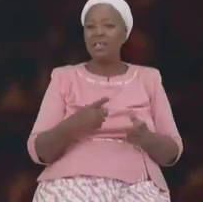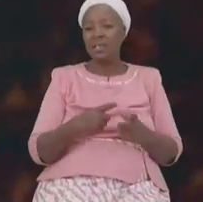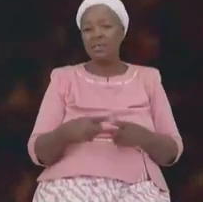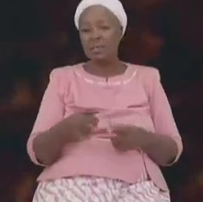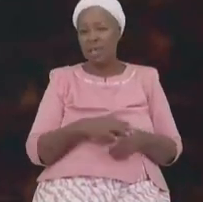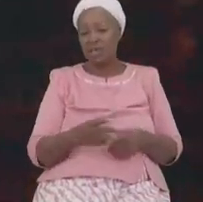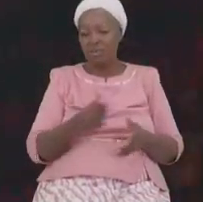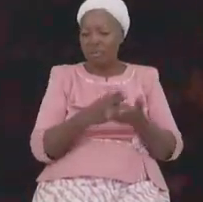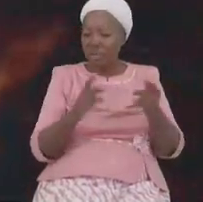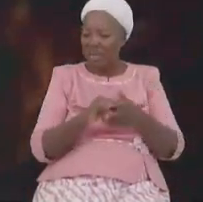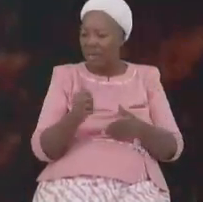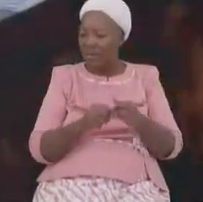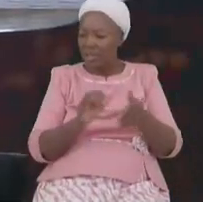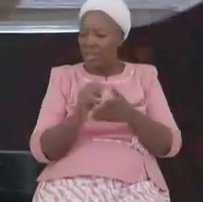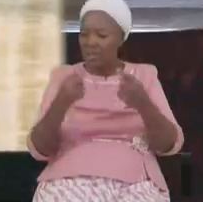une petite chose,